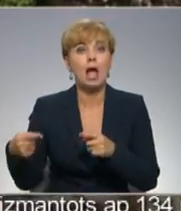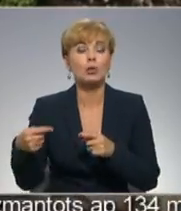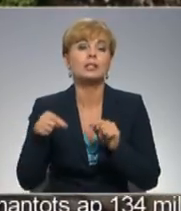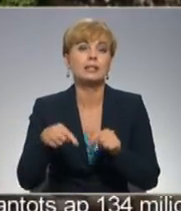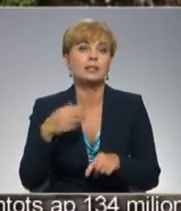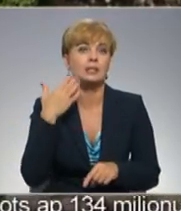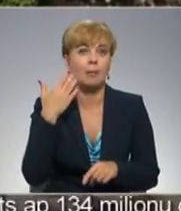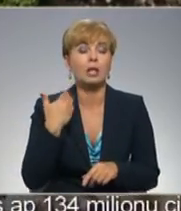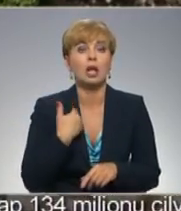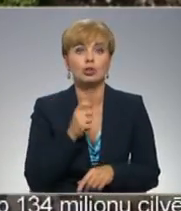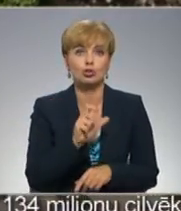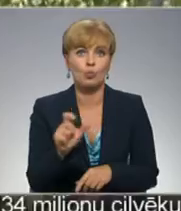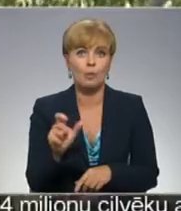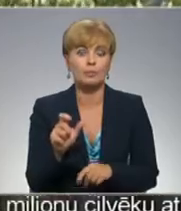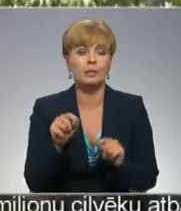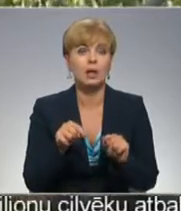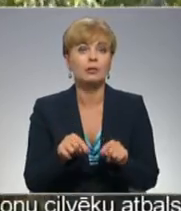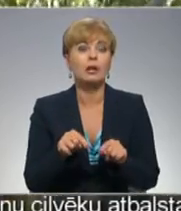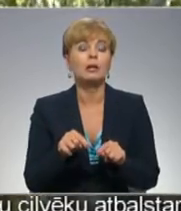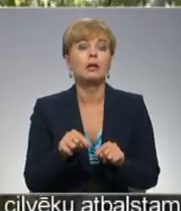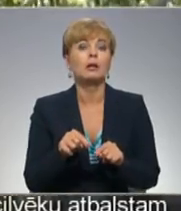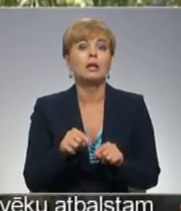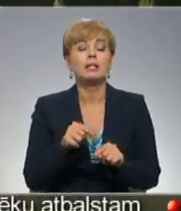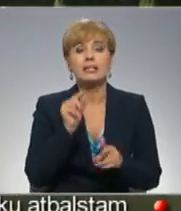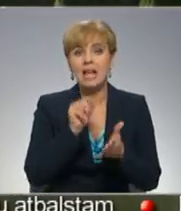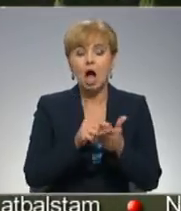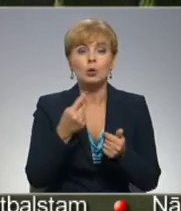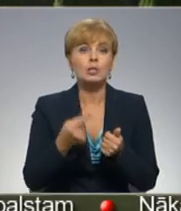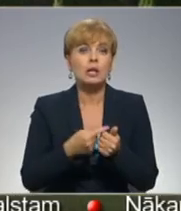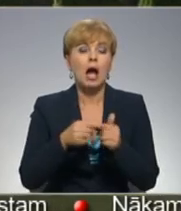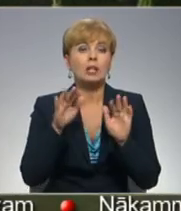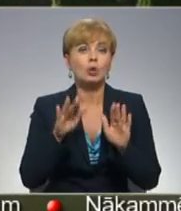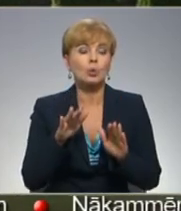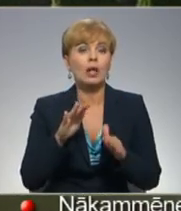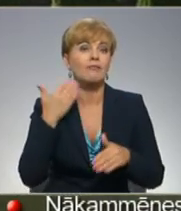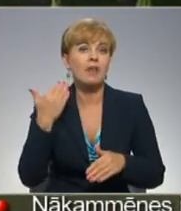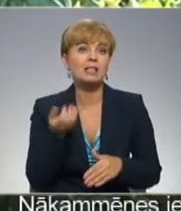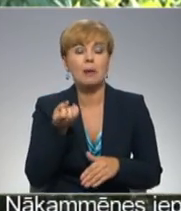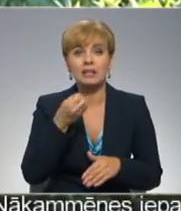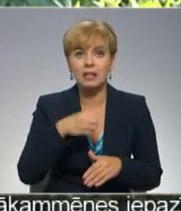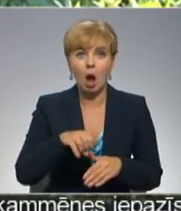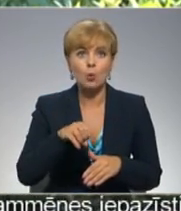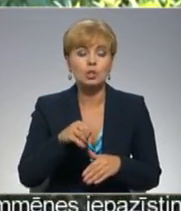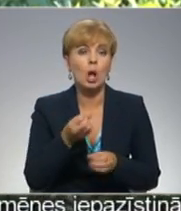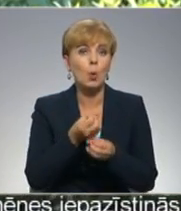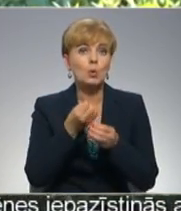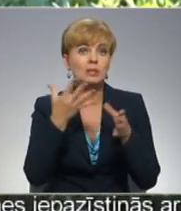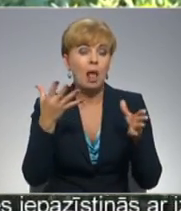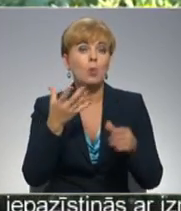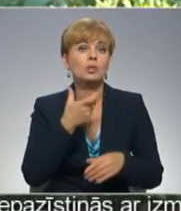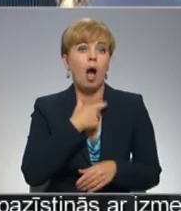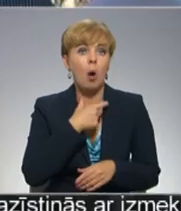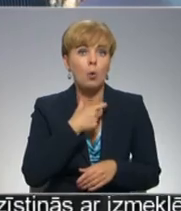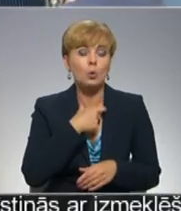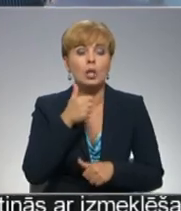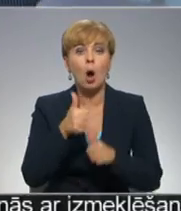sapnis. Šobrīd man ir tāds sapnis. Mēdz teikt, ka cāļu skaita rudenī, tā arī Ventspils dārze savam pilnbriedam uzplauks tieši augustā.